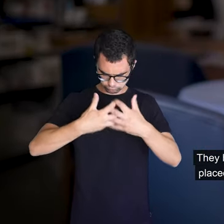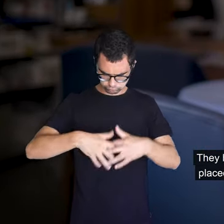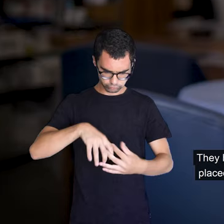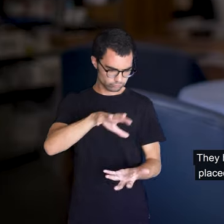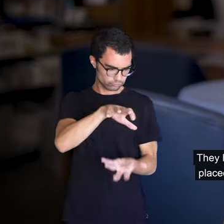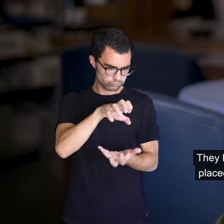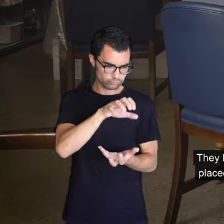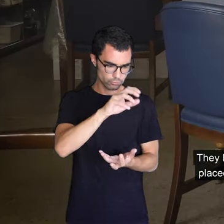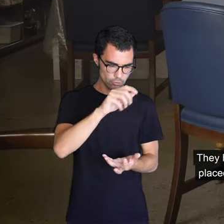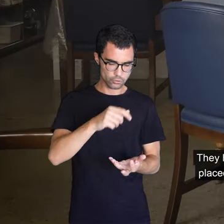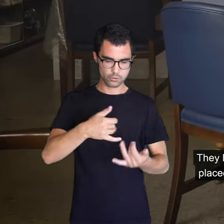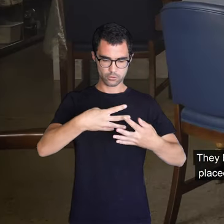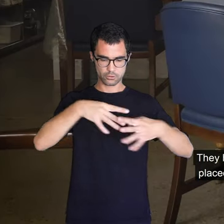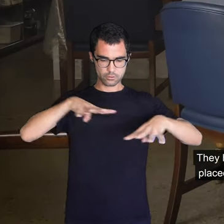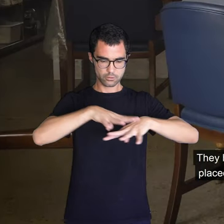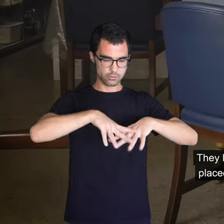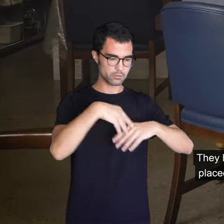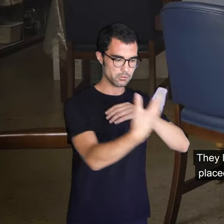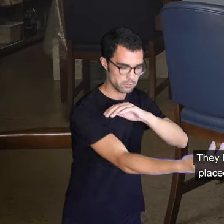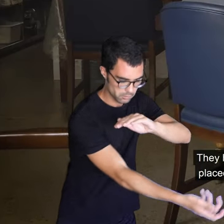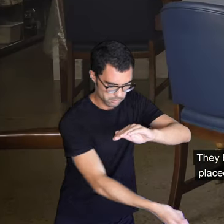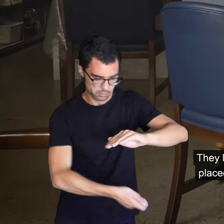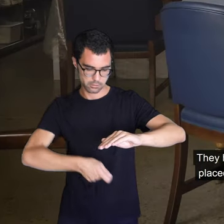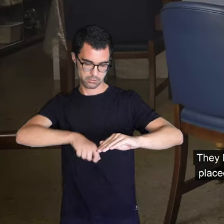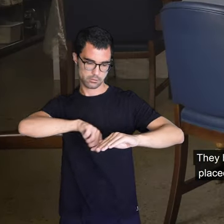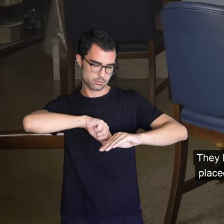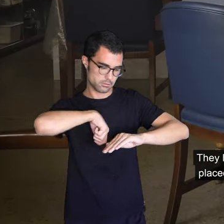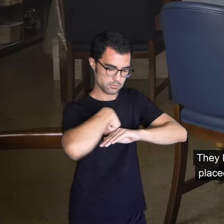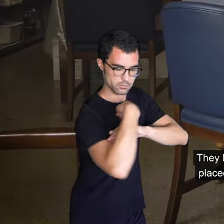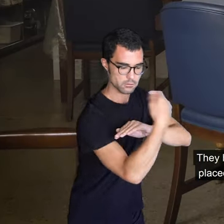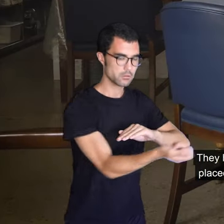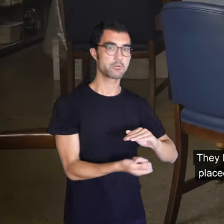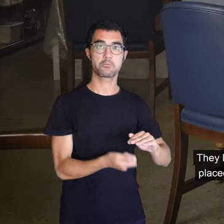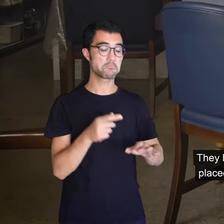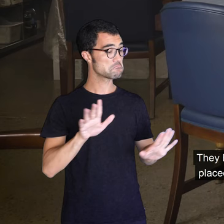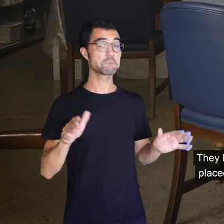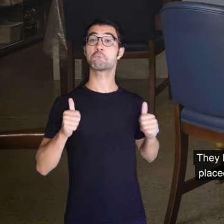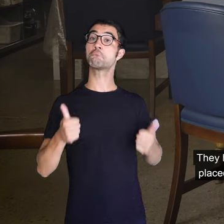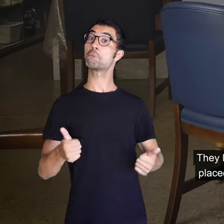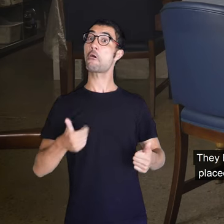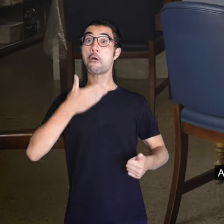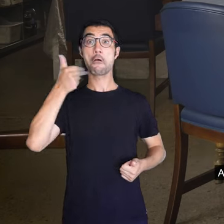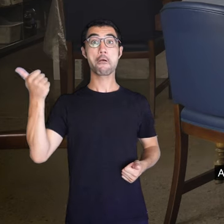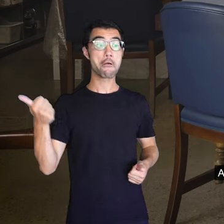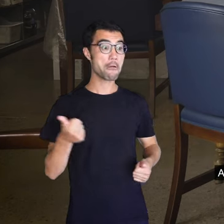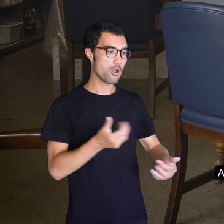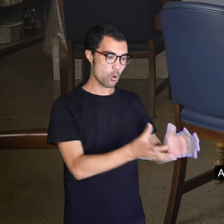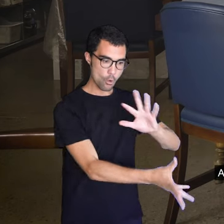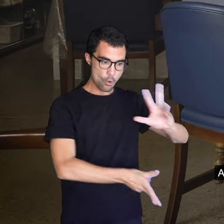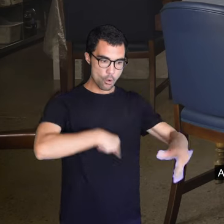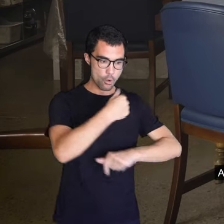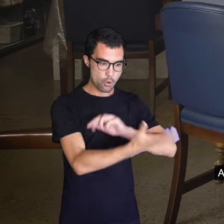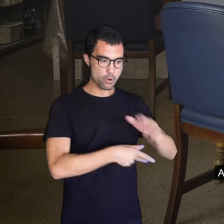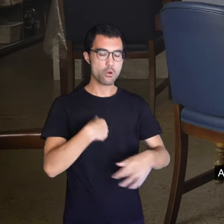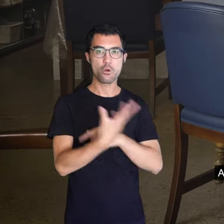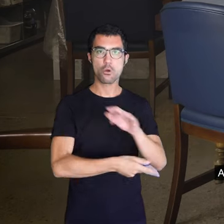i passaves la xarxa per davall, per mig i per damunt i no passaves pena. I llavors ja en feren